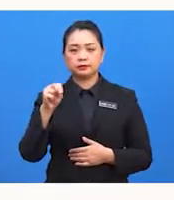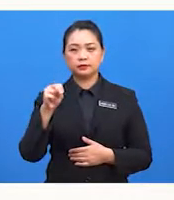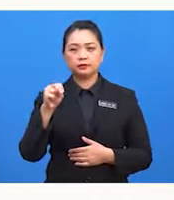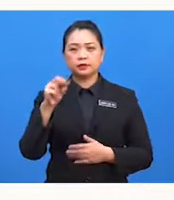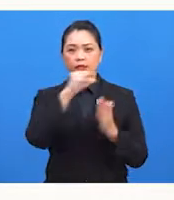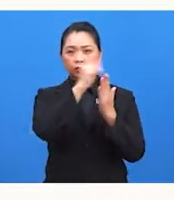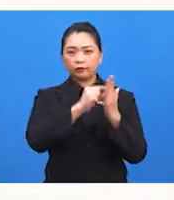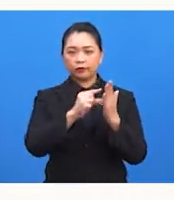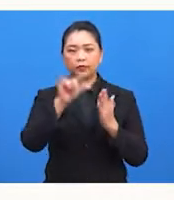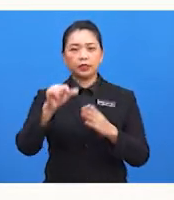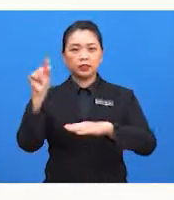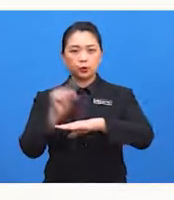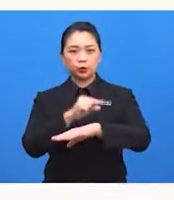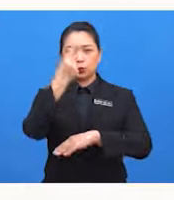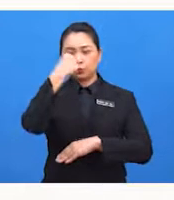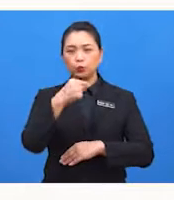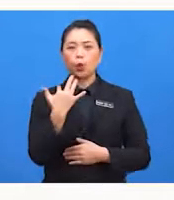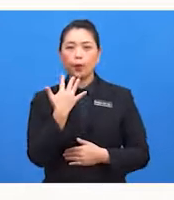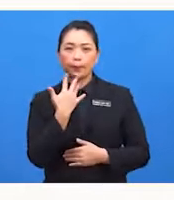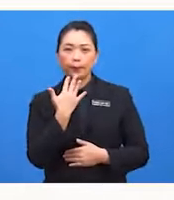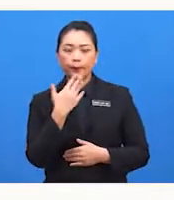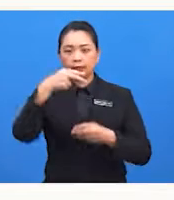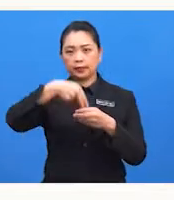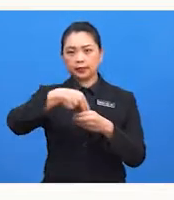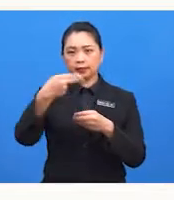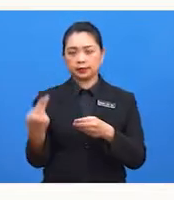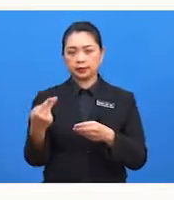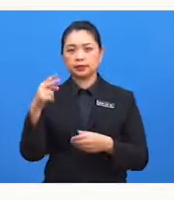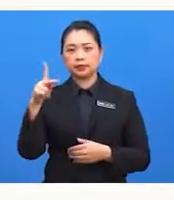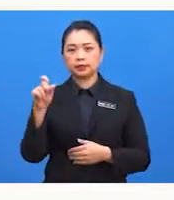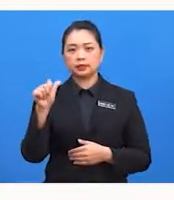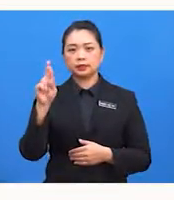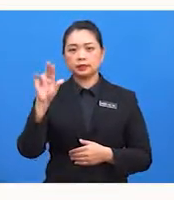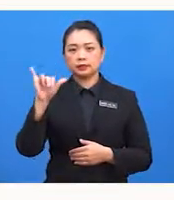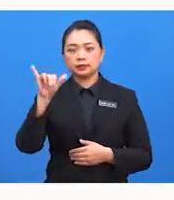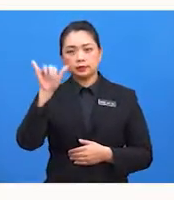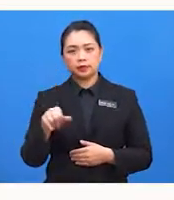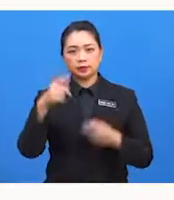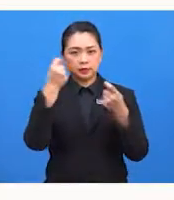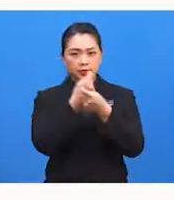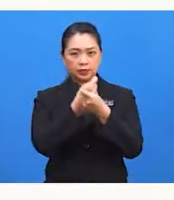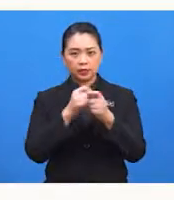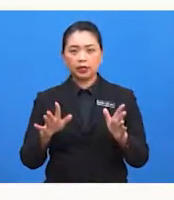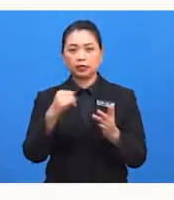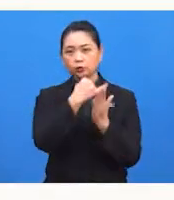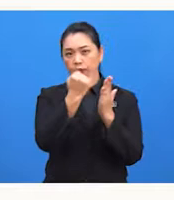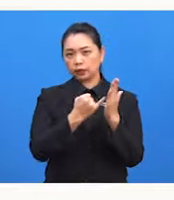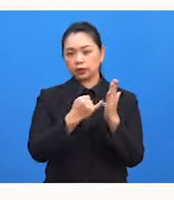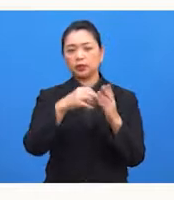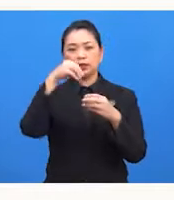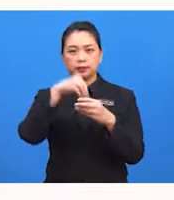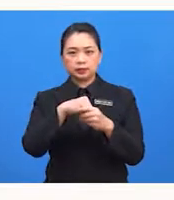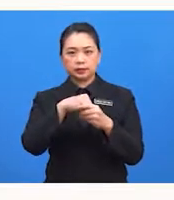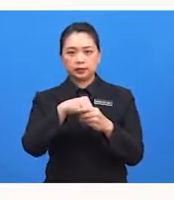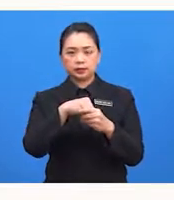Ia digunakan untuk mewarna hasil karya yang telah dilukis di dalam